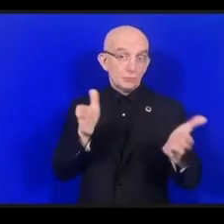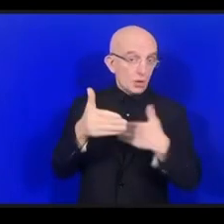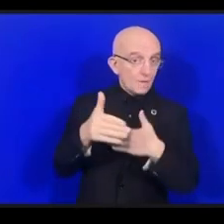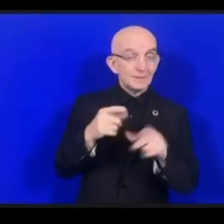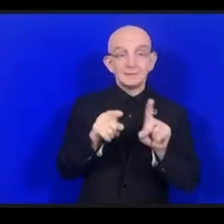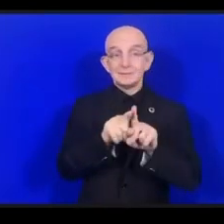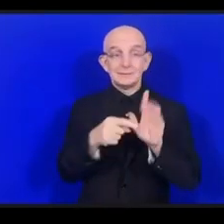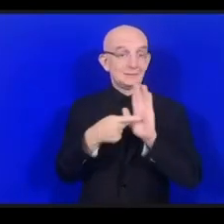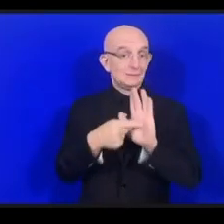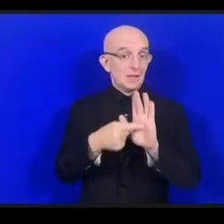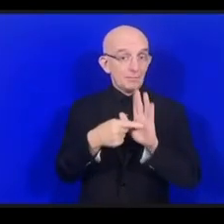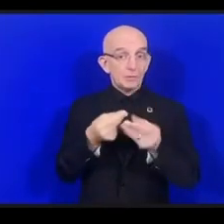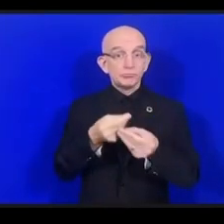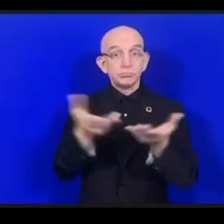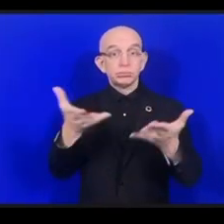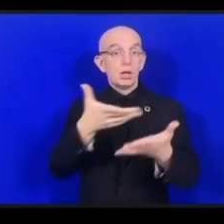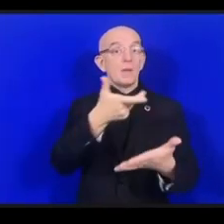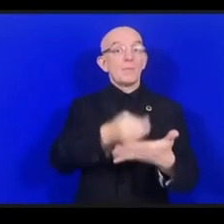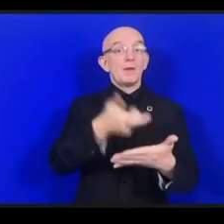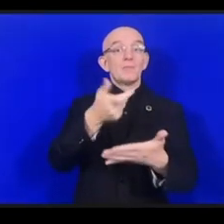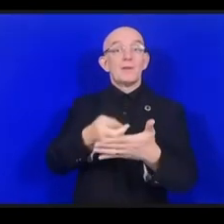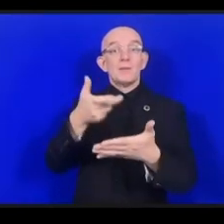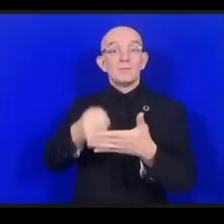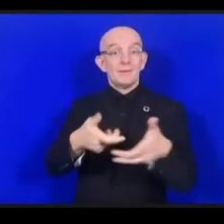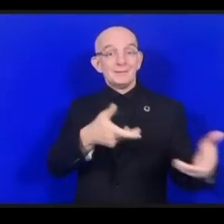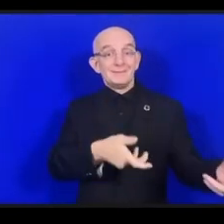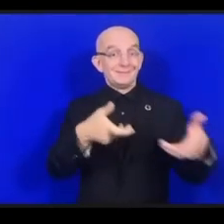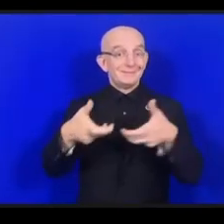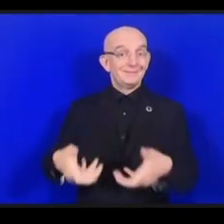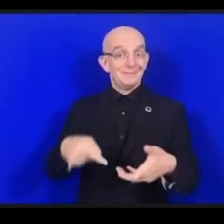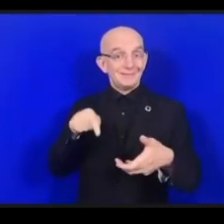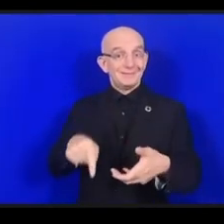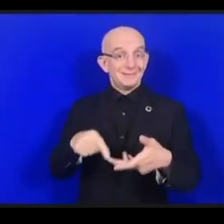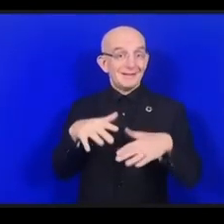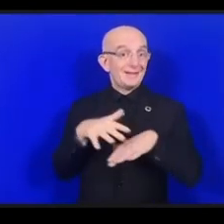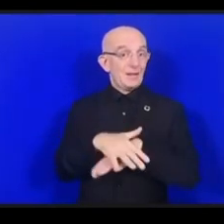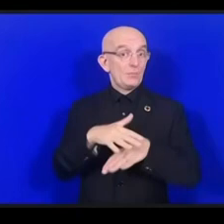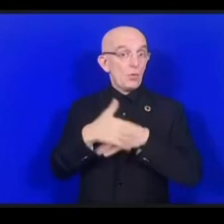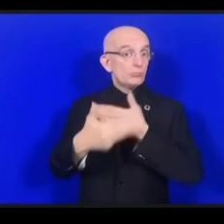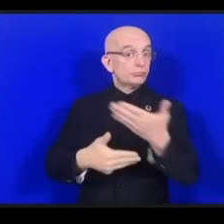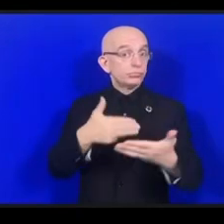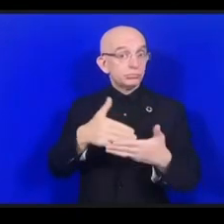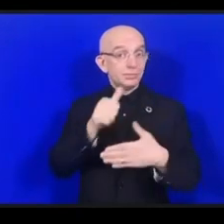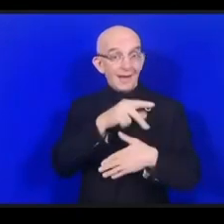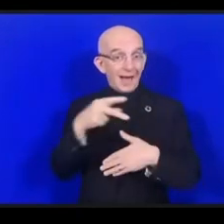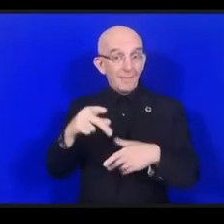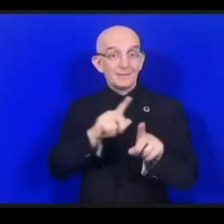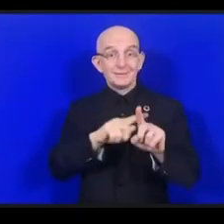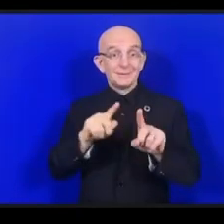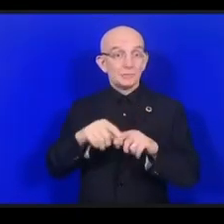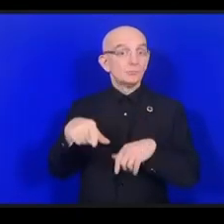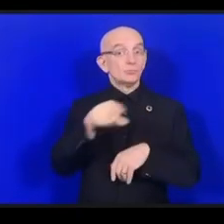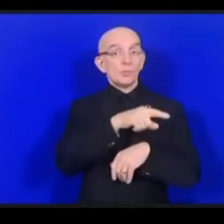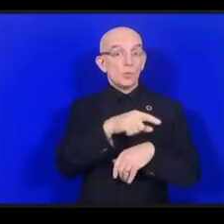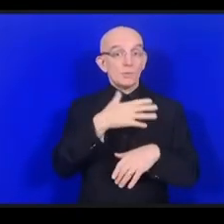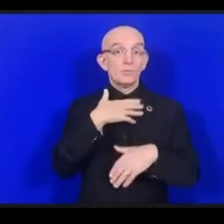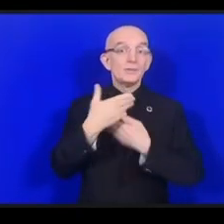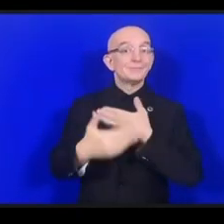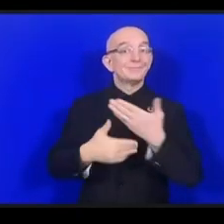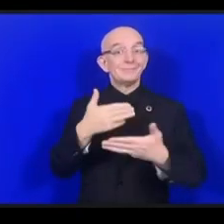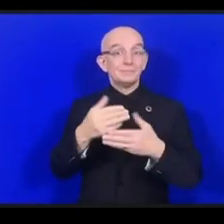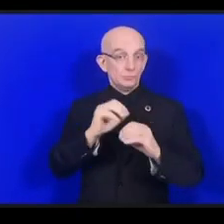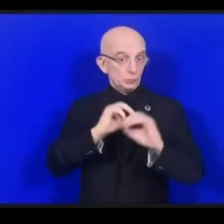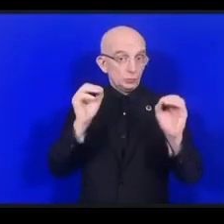的去规定买的东西需要遵